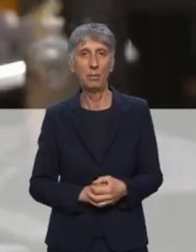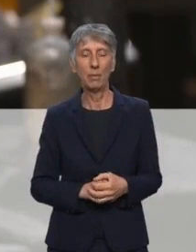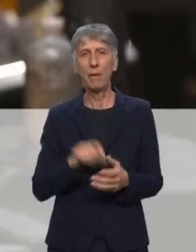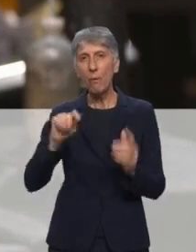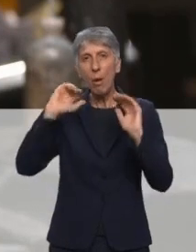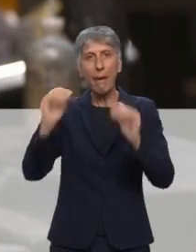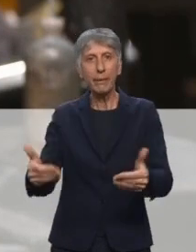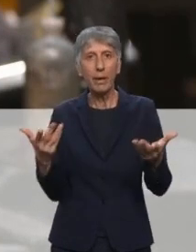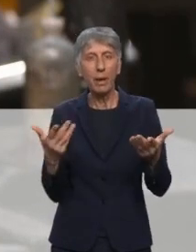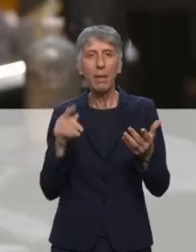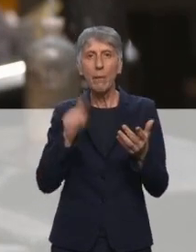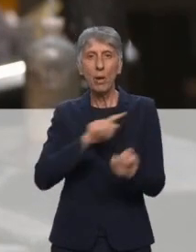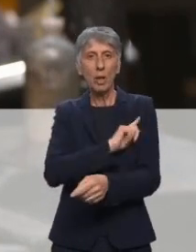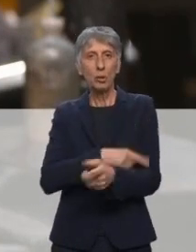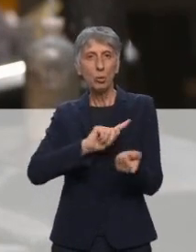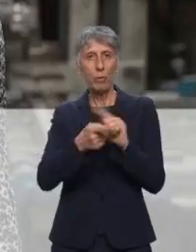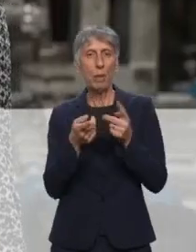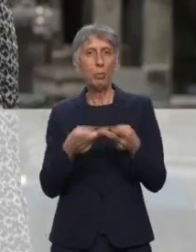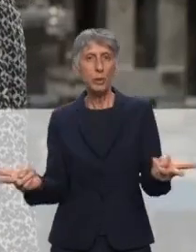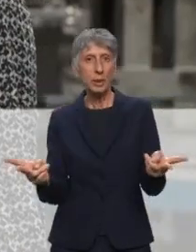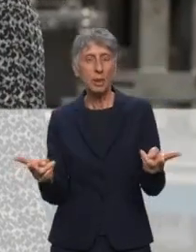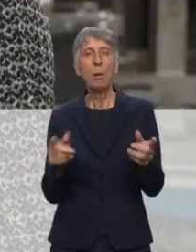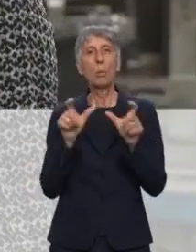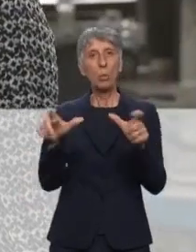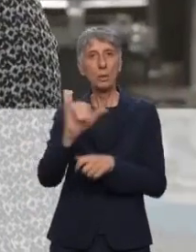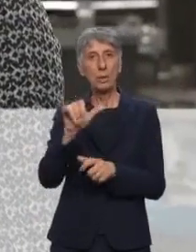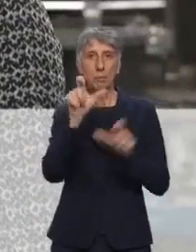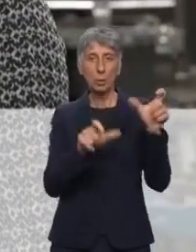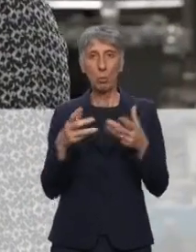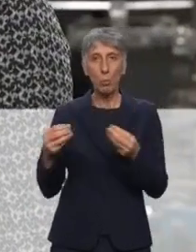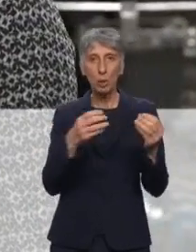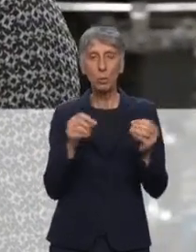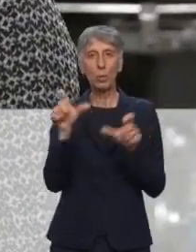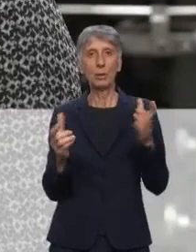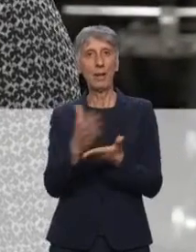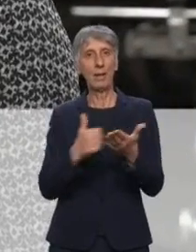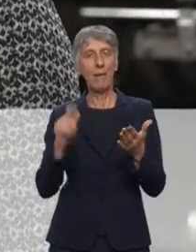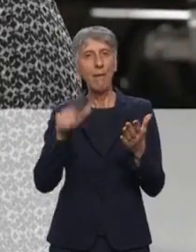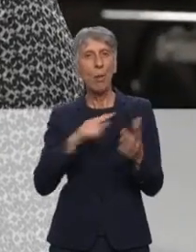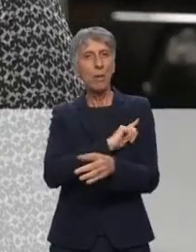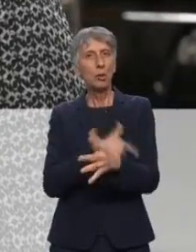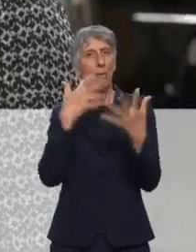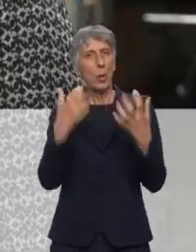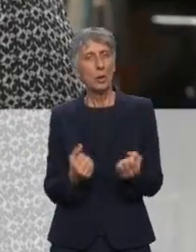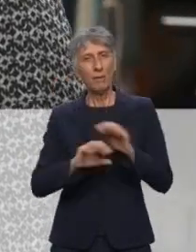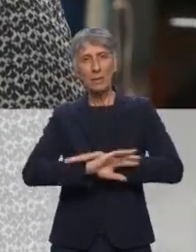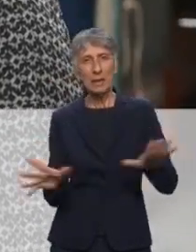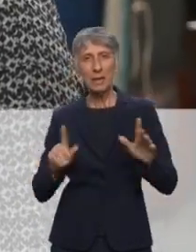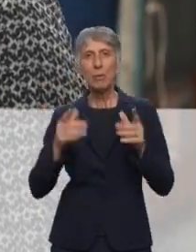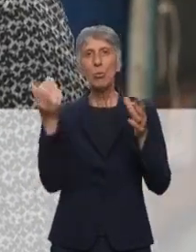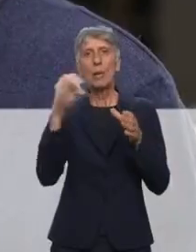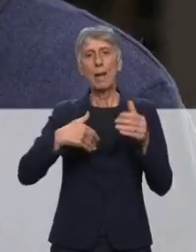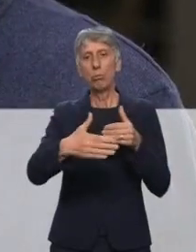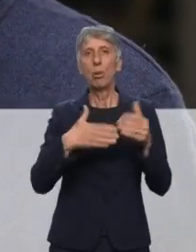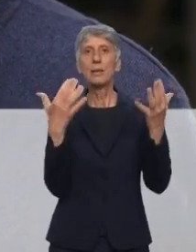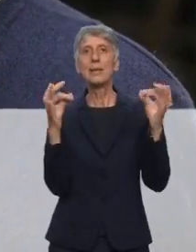ces criminels climatiques et socialisons l'énergie, sous le contrôle des salariés et de la population, pour sortir des énergies fossiles et arrêter le nucléaire en 10